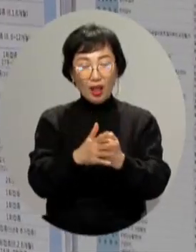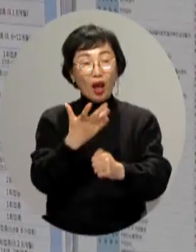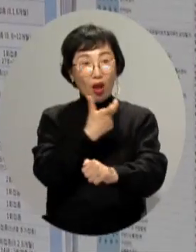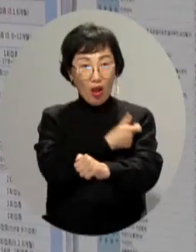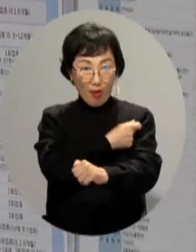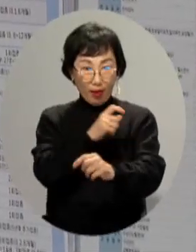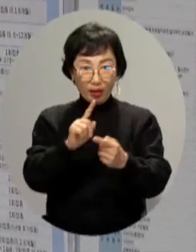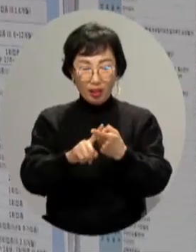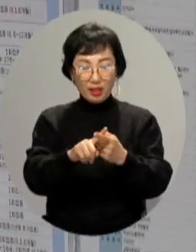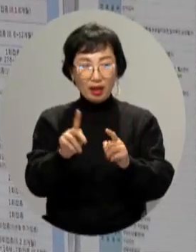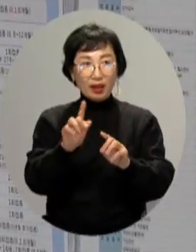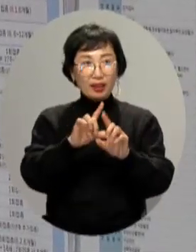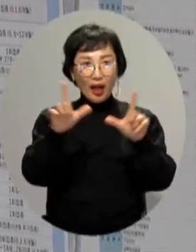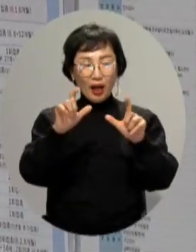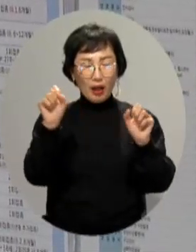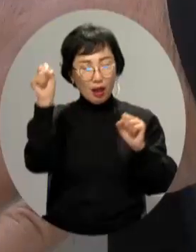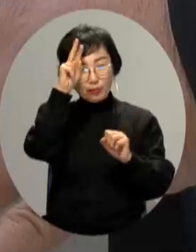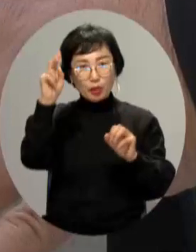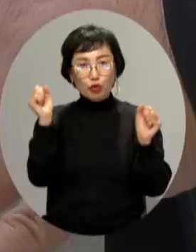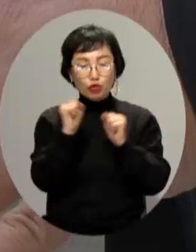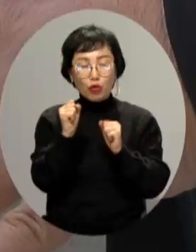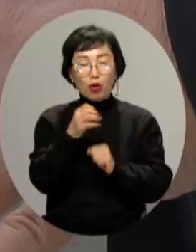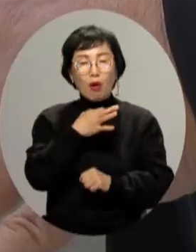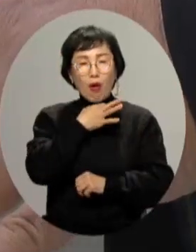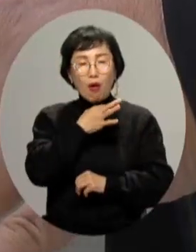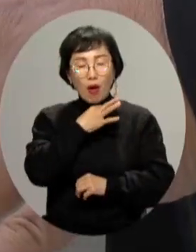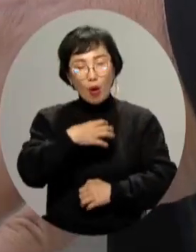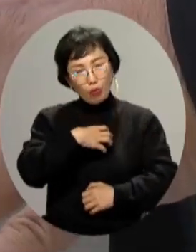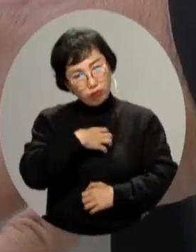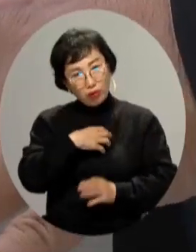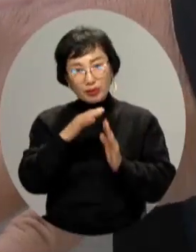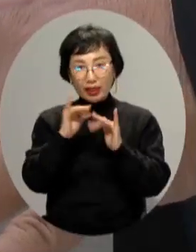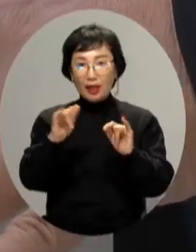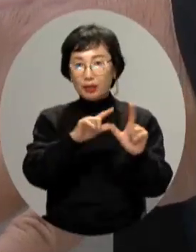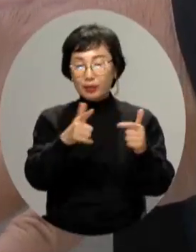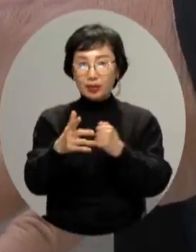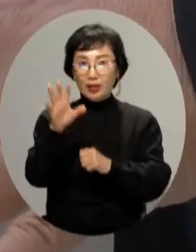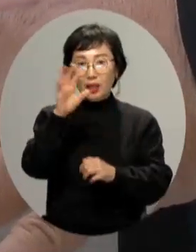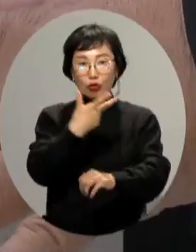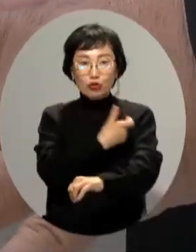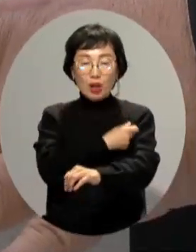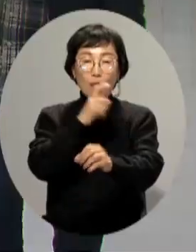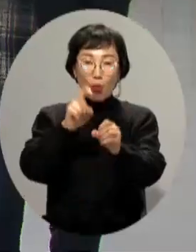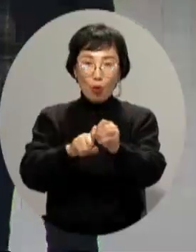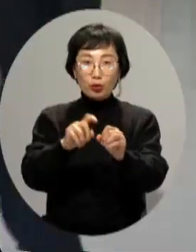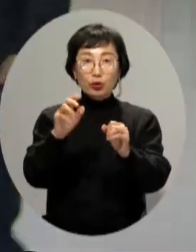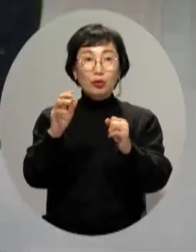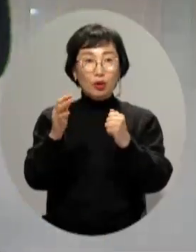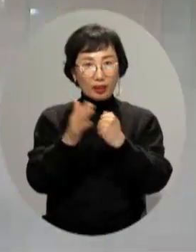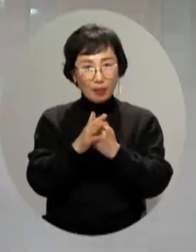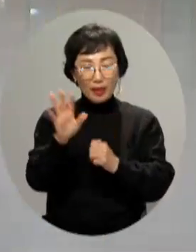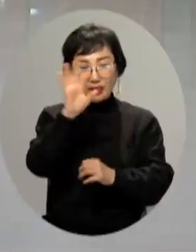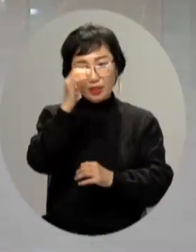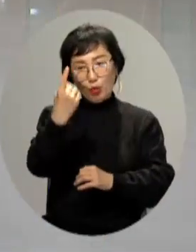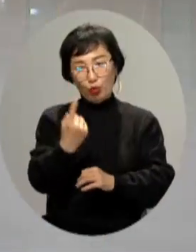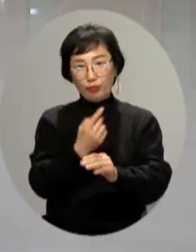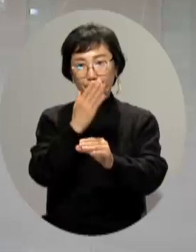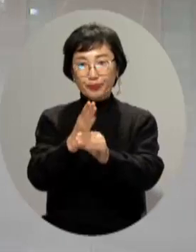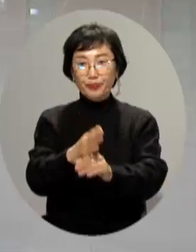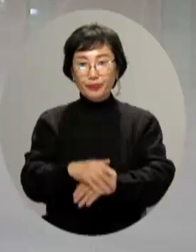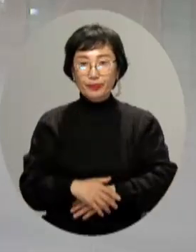날이 갑자기 추워지면서 호흡기 질환이 걱정되는 사람들이 주사를 맞기 위해 부랴부랴 병원을 찾고